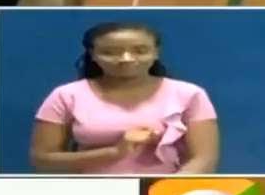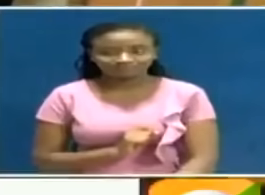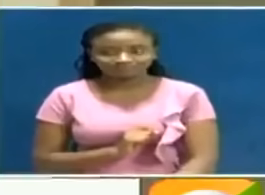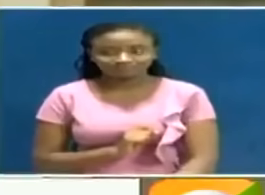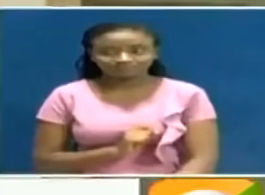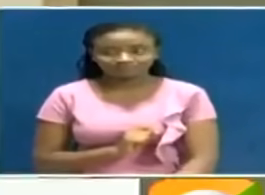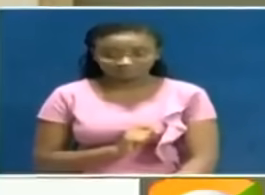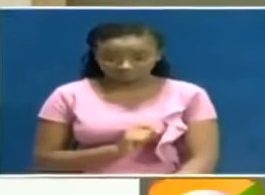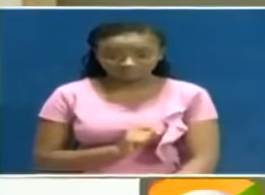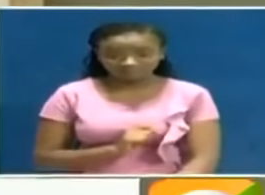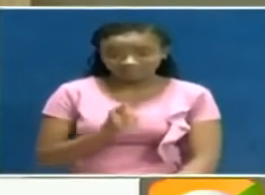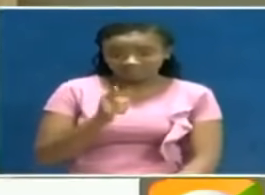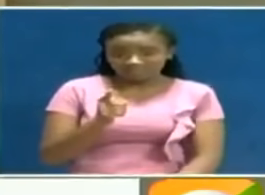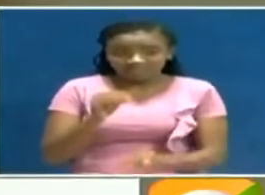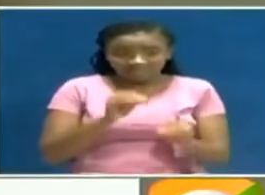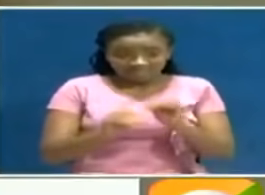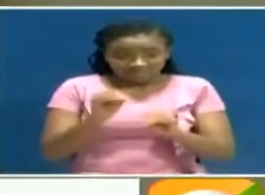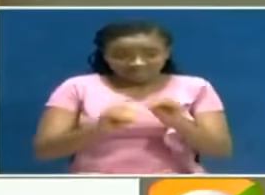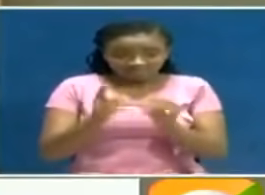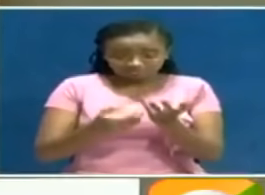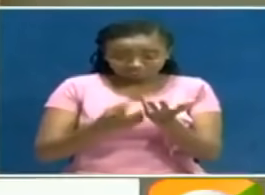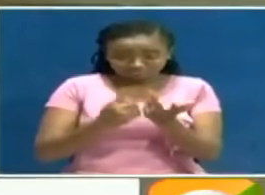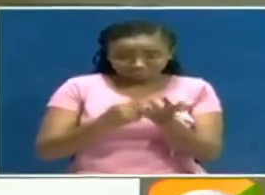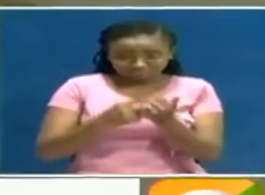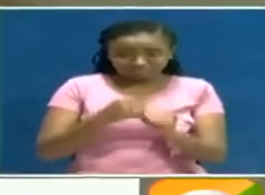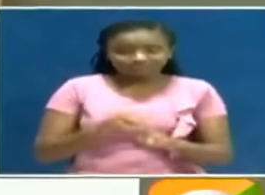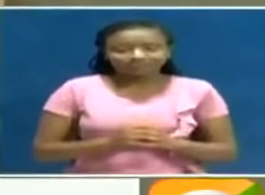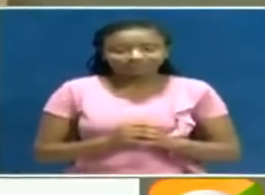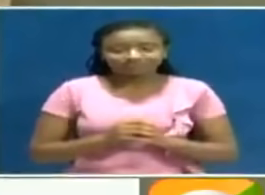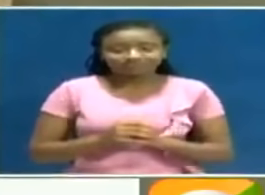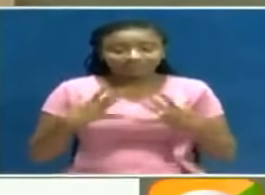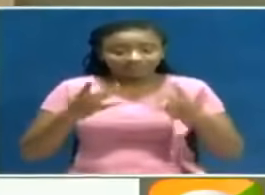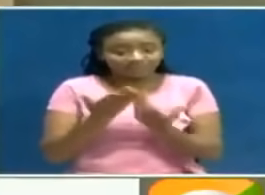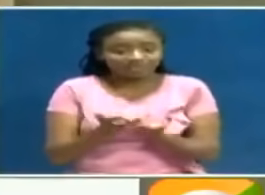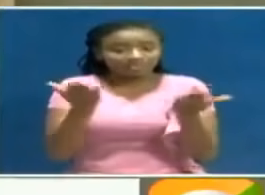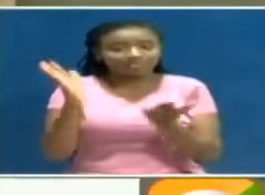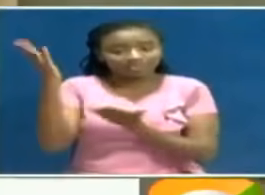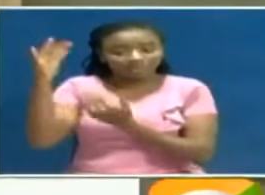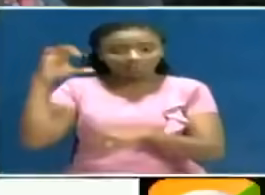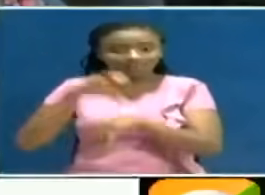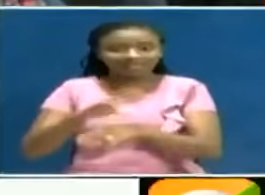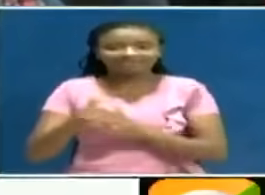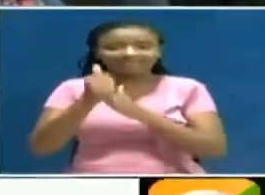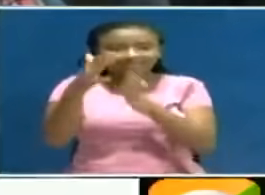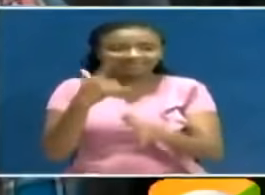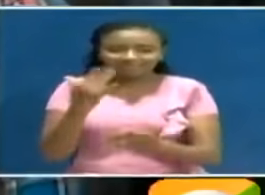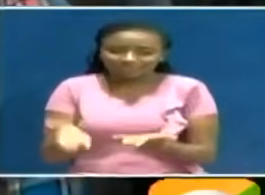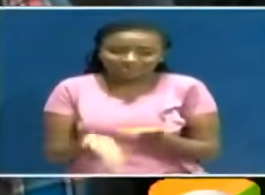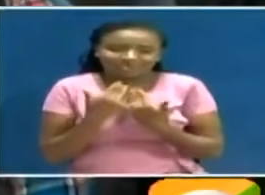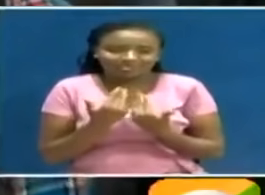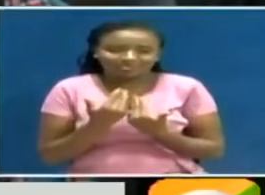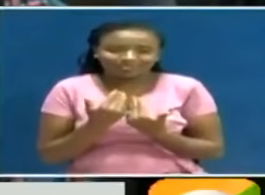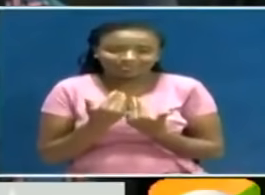Shughuli ya kuhesabu kura ikiendelea, wenyeji wana matumaini ya kupata kiongozi atakayewafaa. Furaha yangu ni